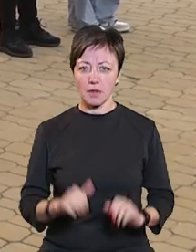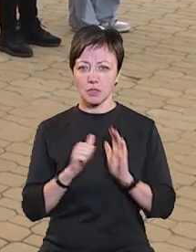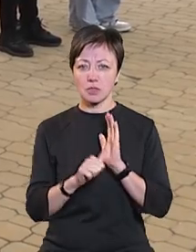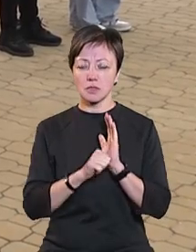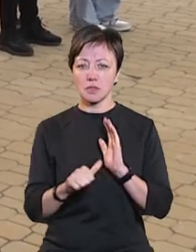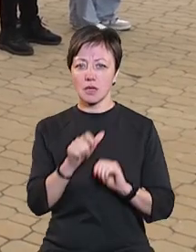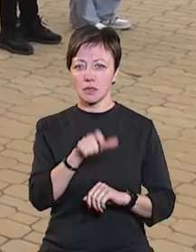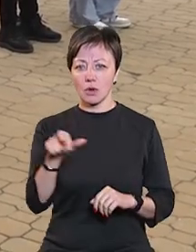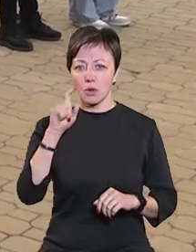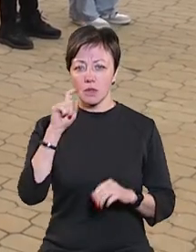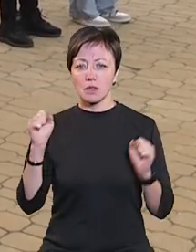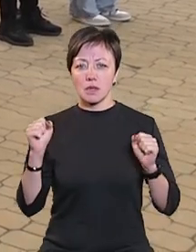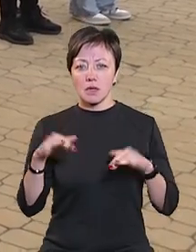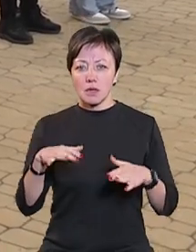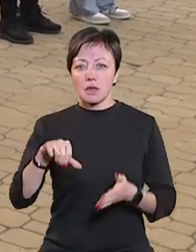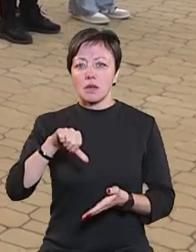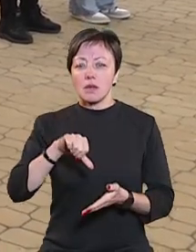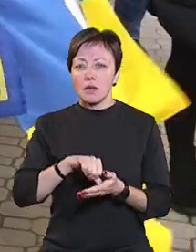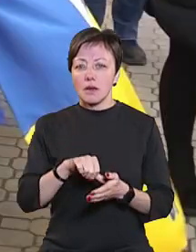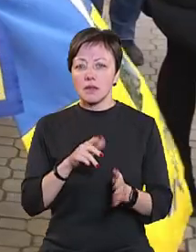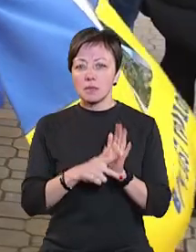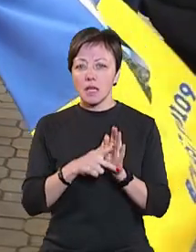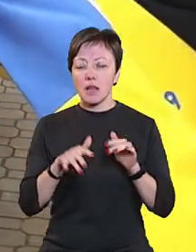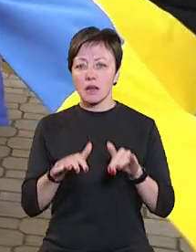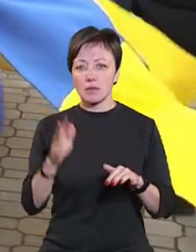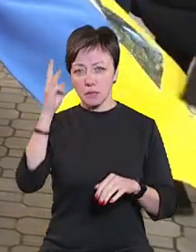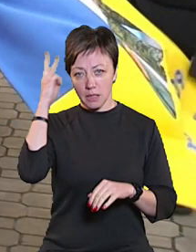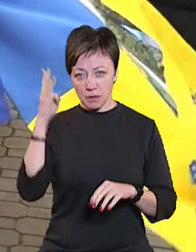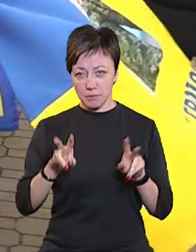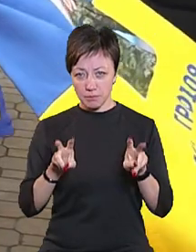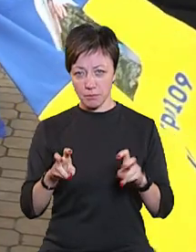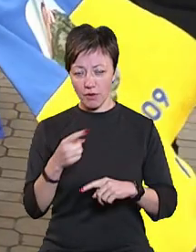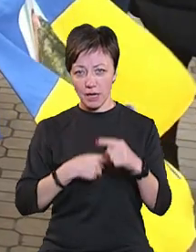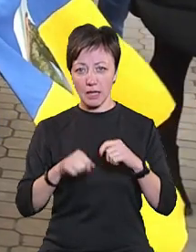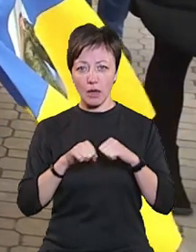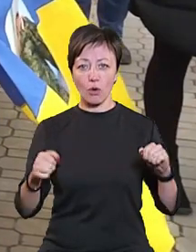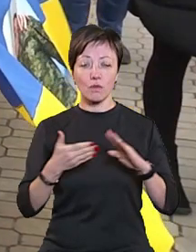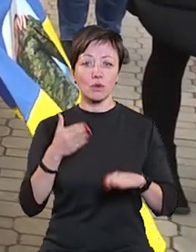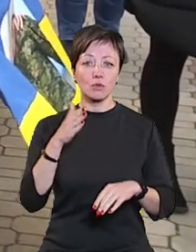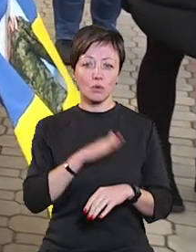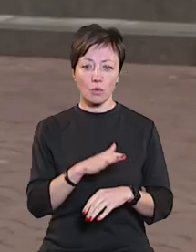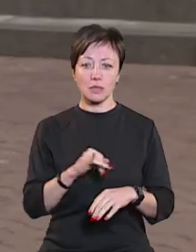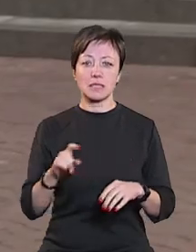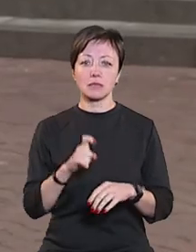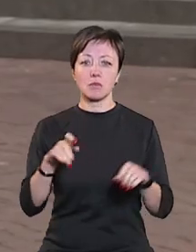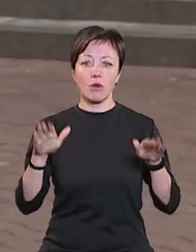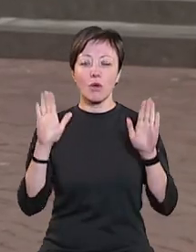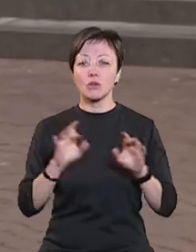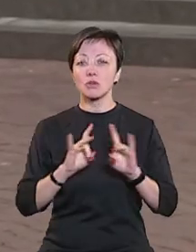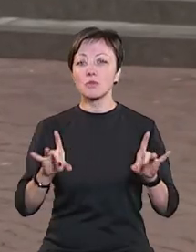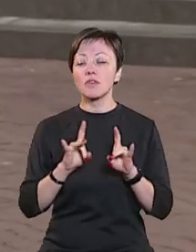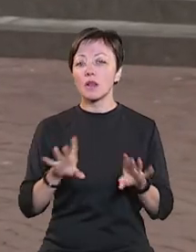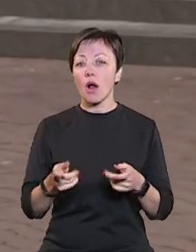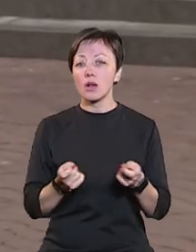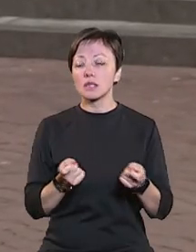60 українців долучилися до 80-ї акції у Хмельницькому «Поверніть героїв додому, поверніть героїв з полону», розповіла